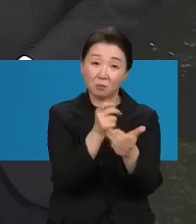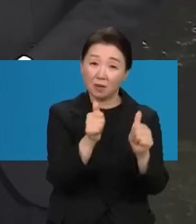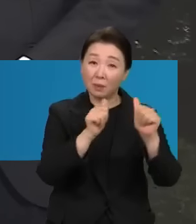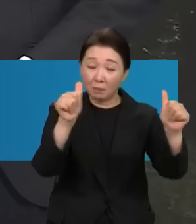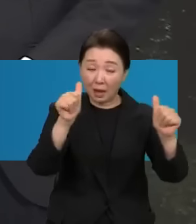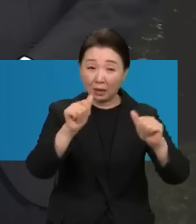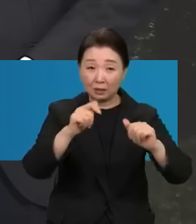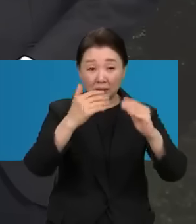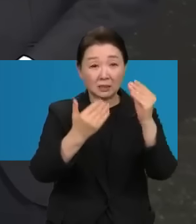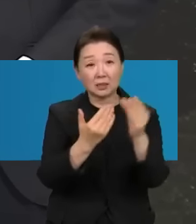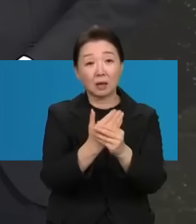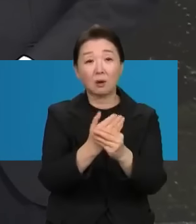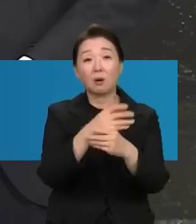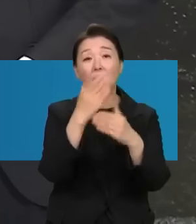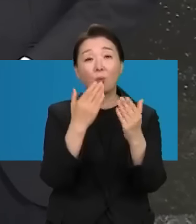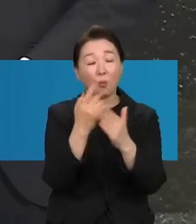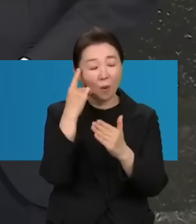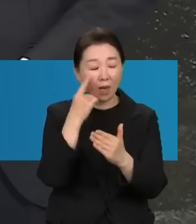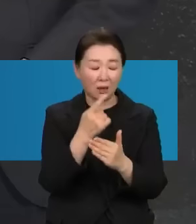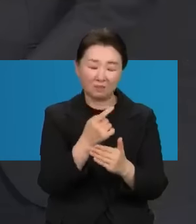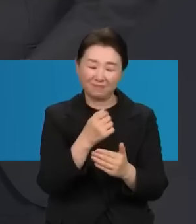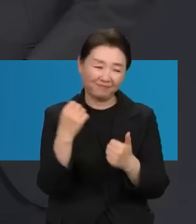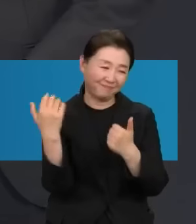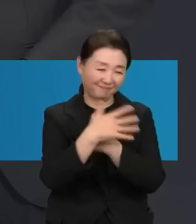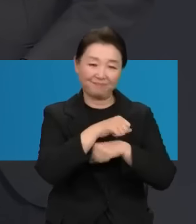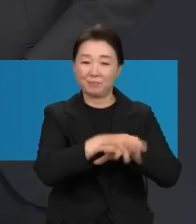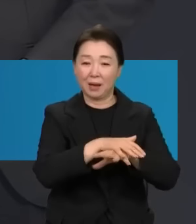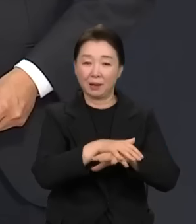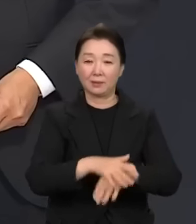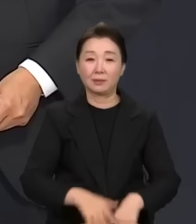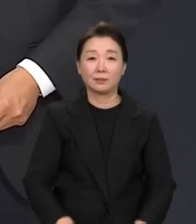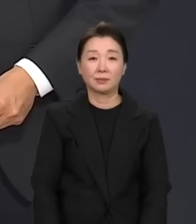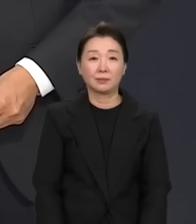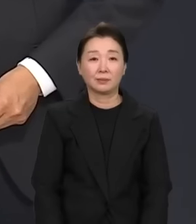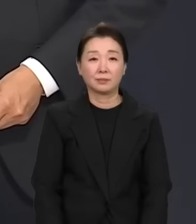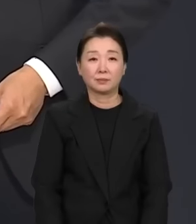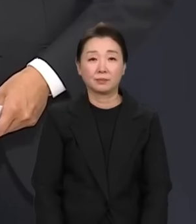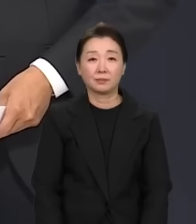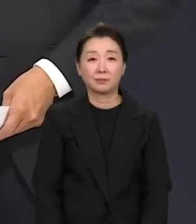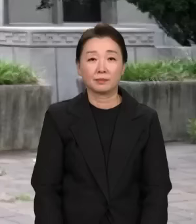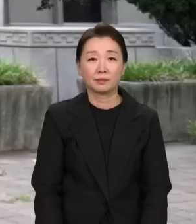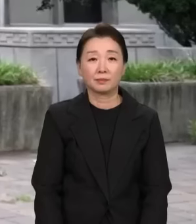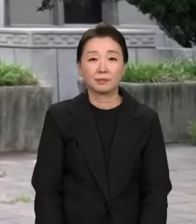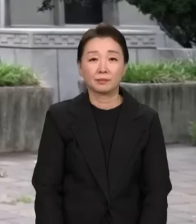넘겨졌던 사건들까지 사실상 없던 일이 된 겁니다. 워싱턴 정강현 특파원입니다.